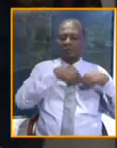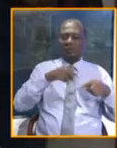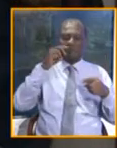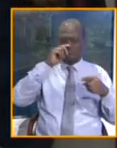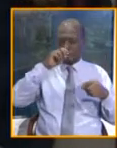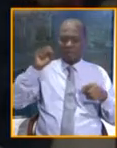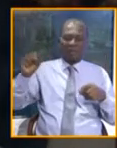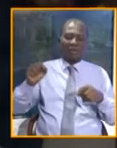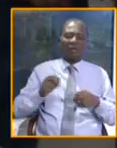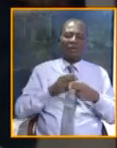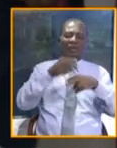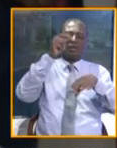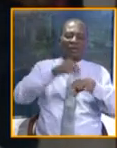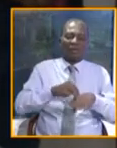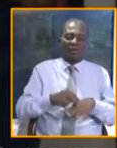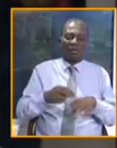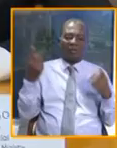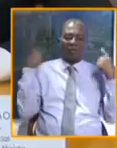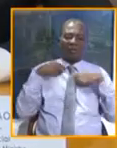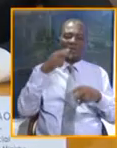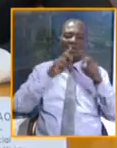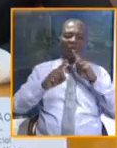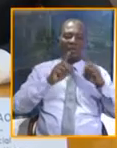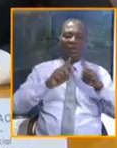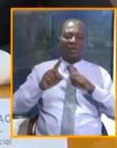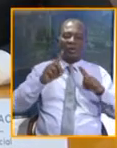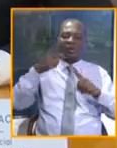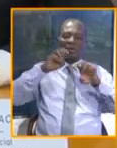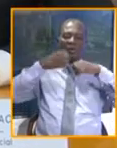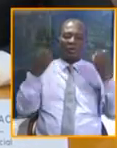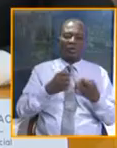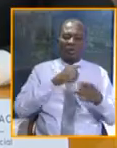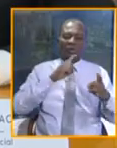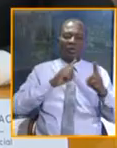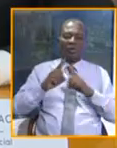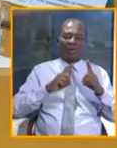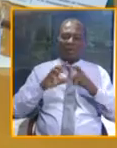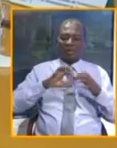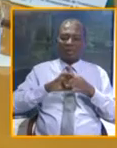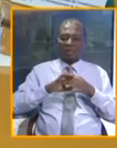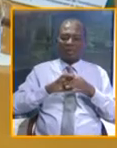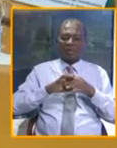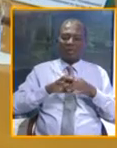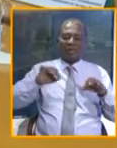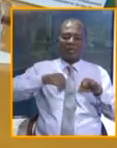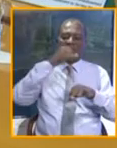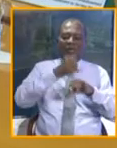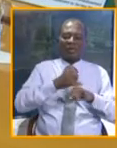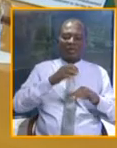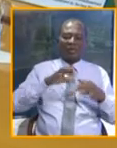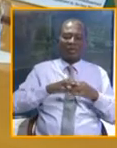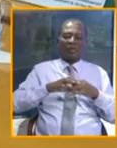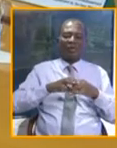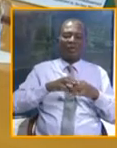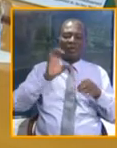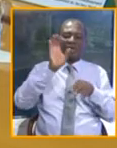indiqué le chef du gouvernement. Au cours des échanges, les deux équipes ont évoqué la parfaite coopération entre l'institution de Bretton Woods